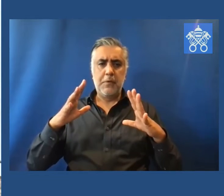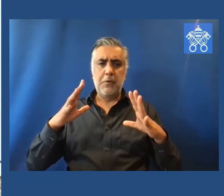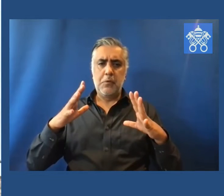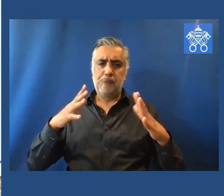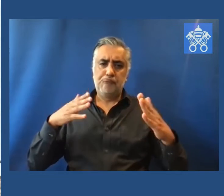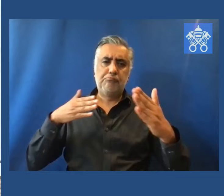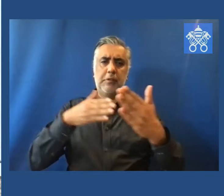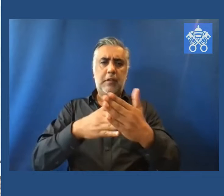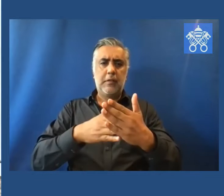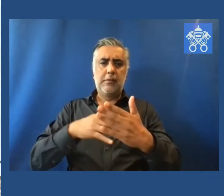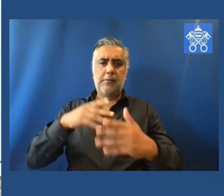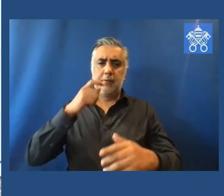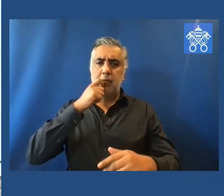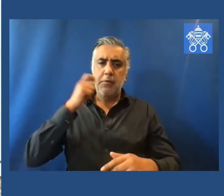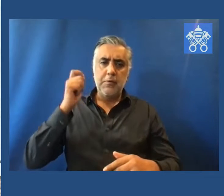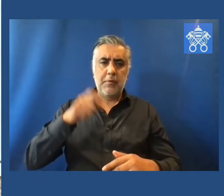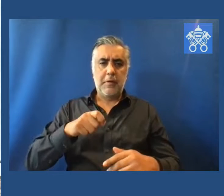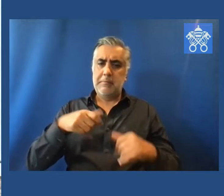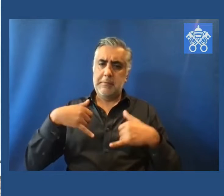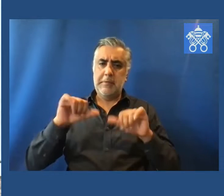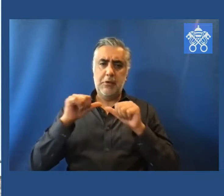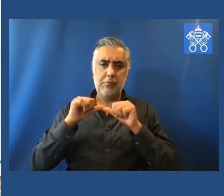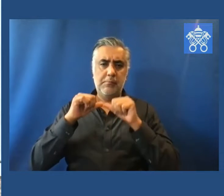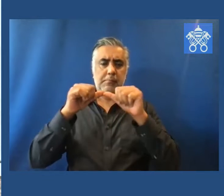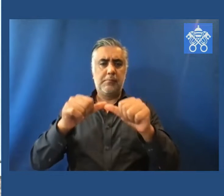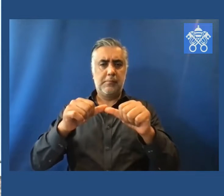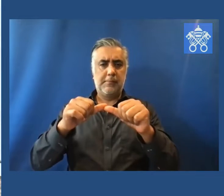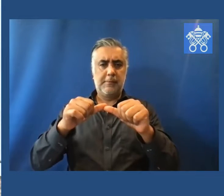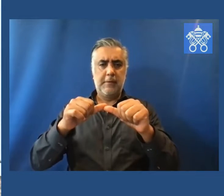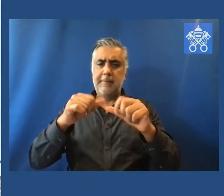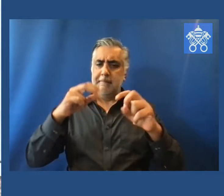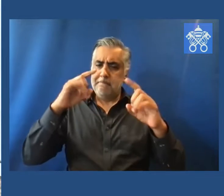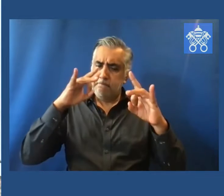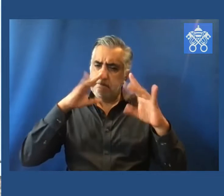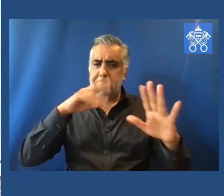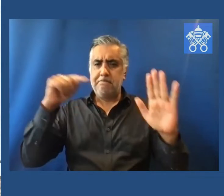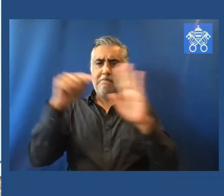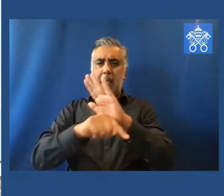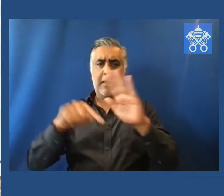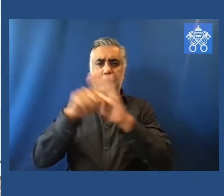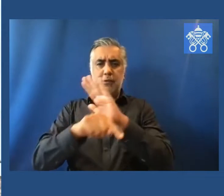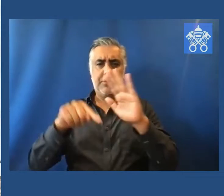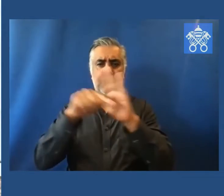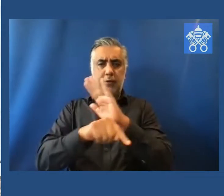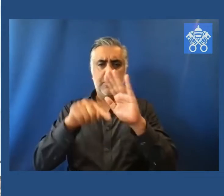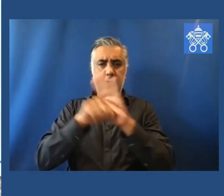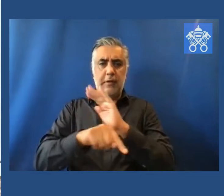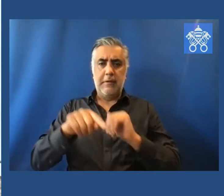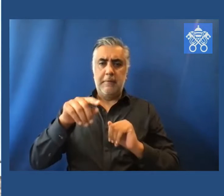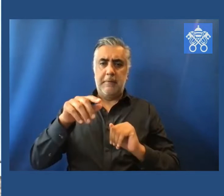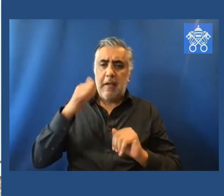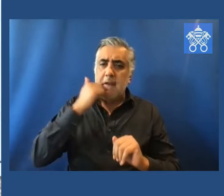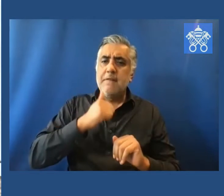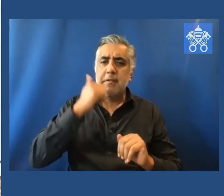non si arresta purtroppo la violenta aggressione contro l'Ucraina, un massacro